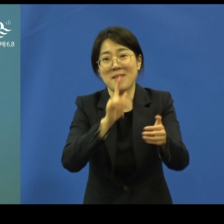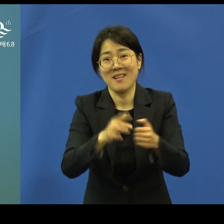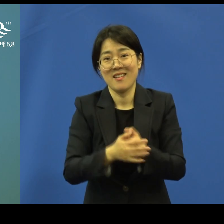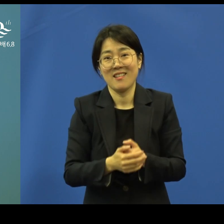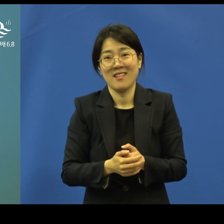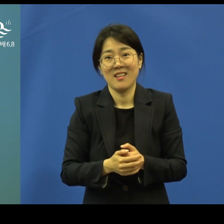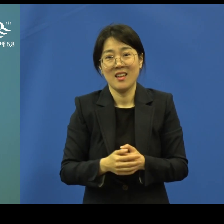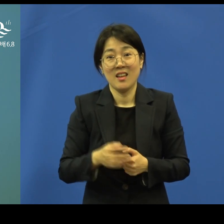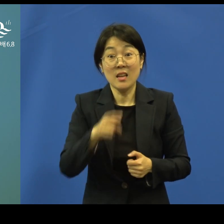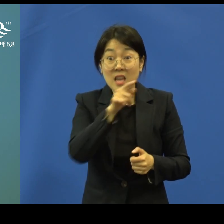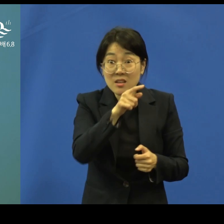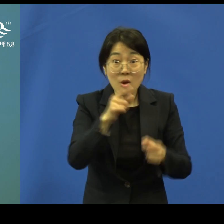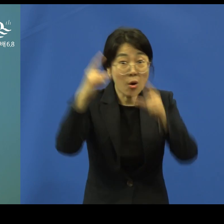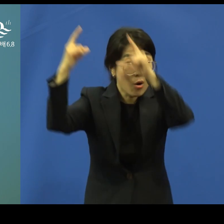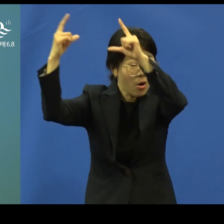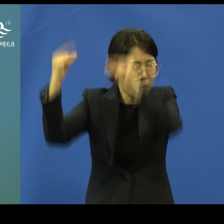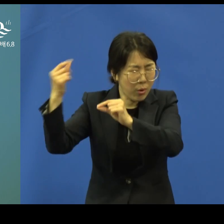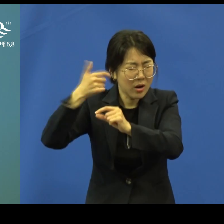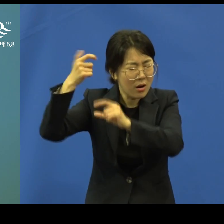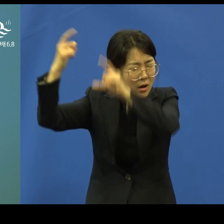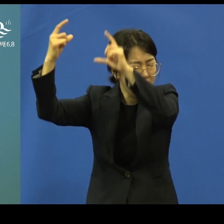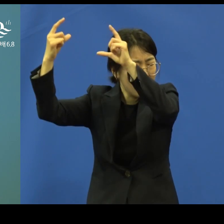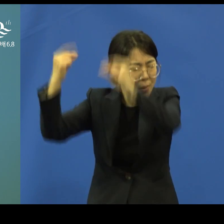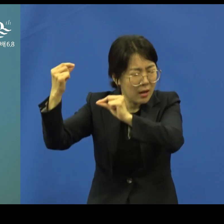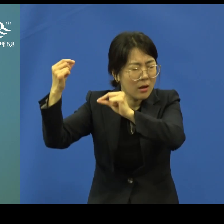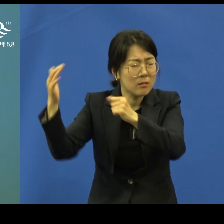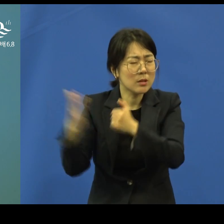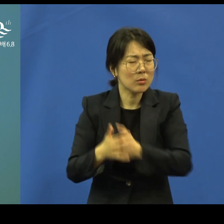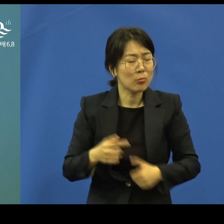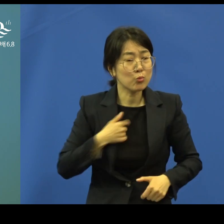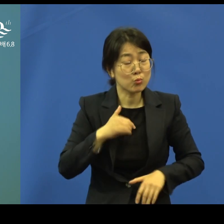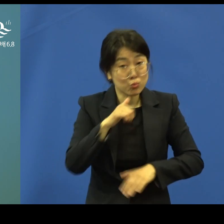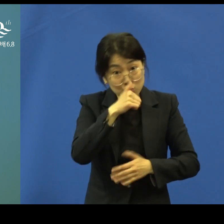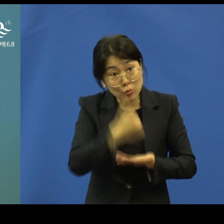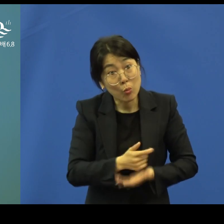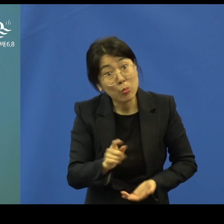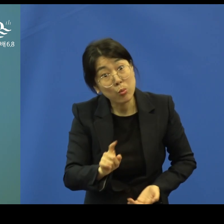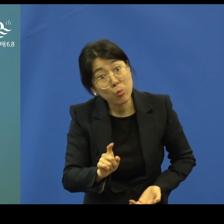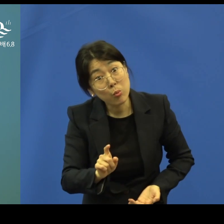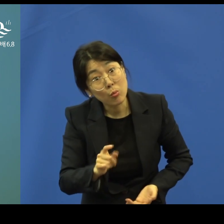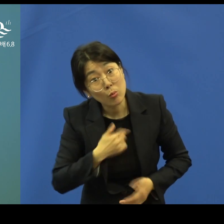이처럼 상태까지 빠지게 됐어요? 자기의 자신의 모습을 보지 못한다는 거예요.